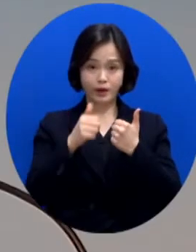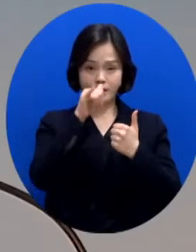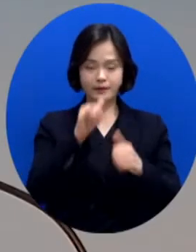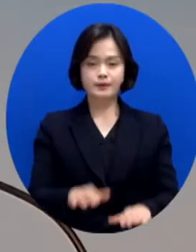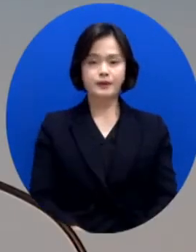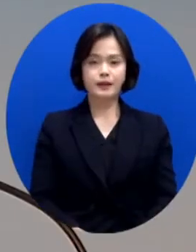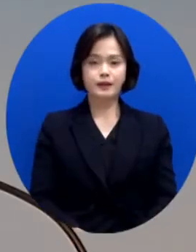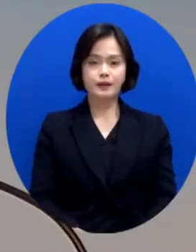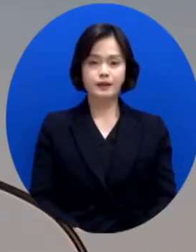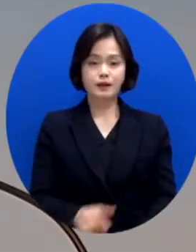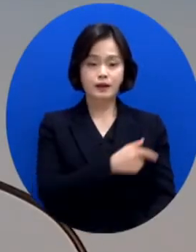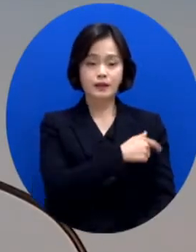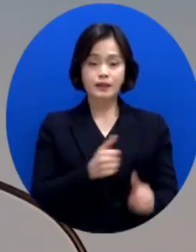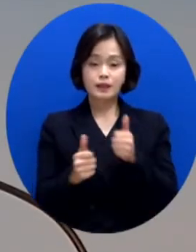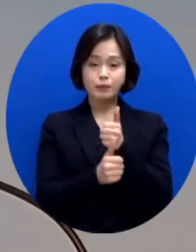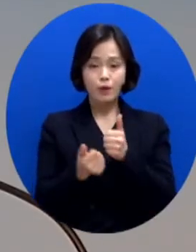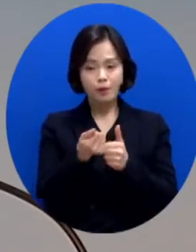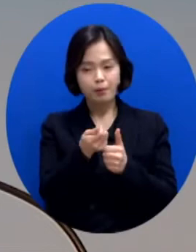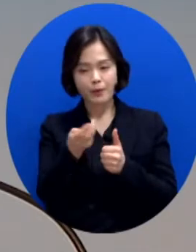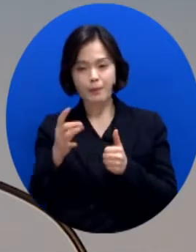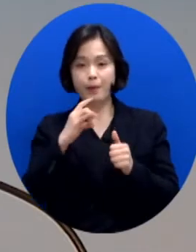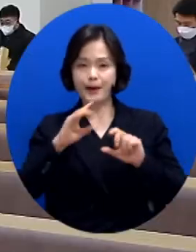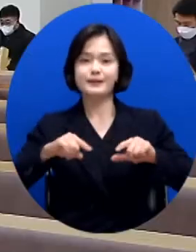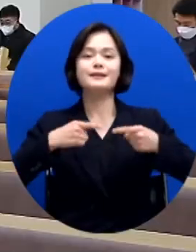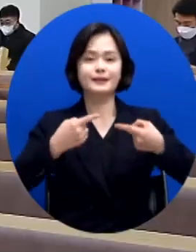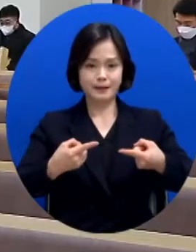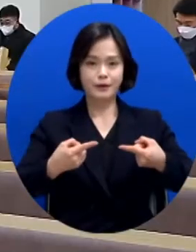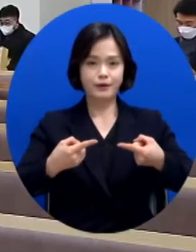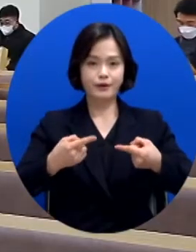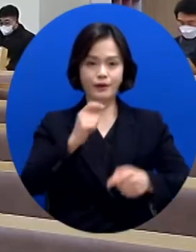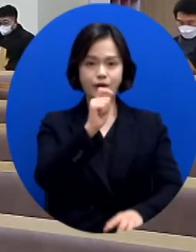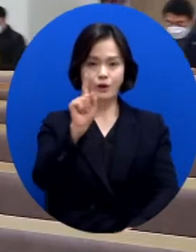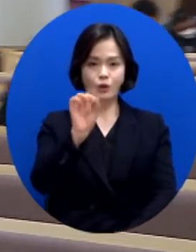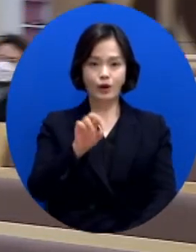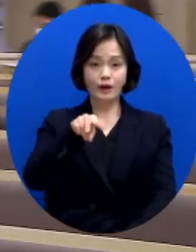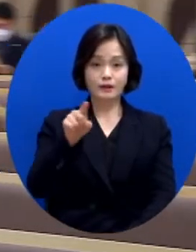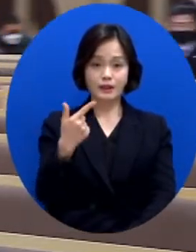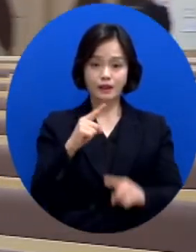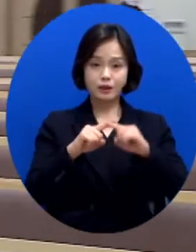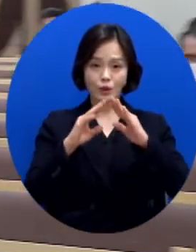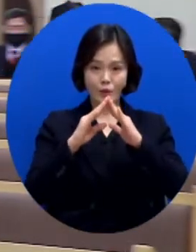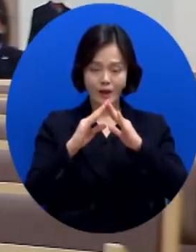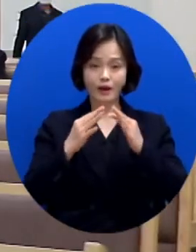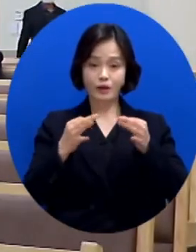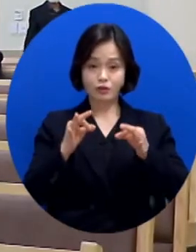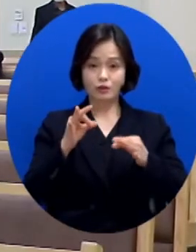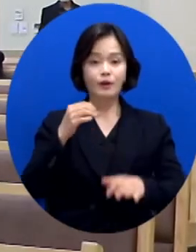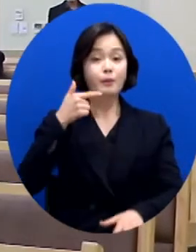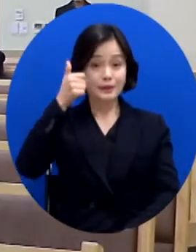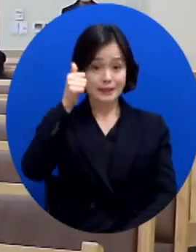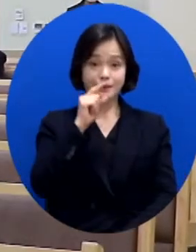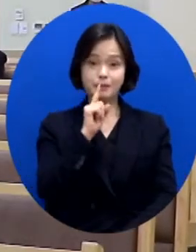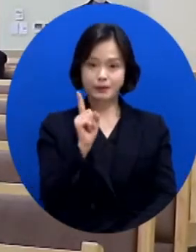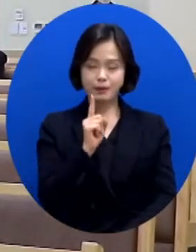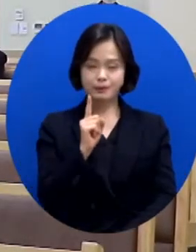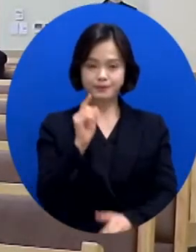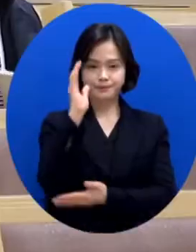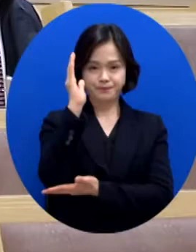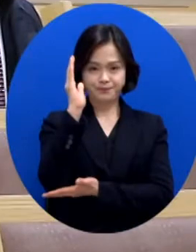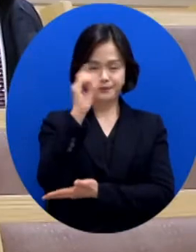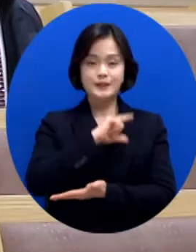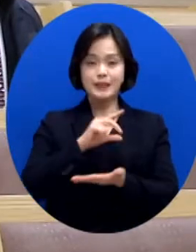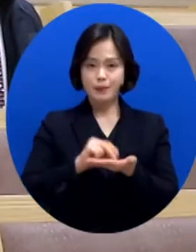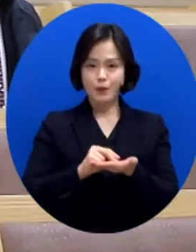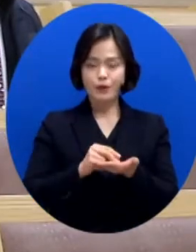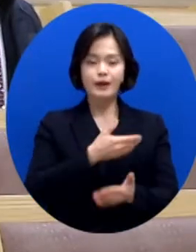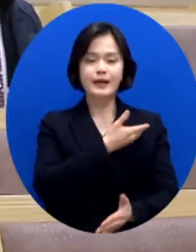많이 참석한 총회에서 방주 집회 이사인 광상 교회 윤영석 목사는 제자 삼으라 는 제목으로 말씀을 전하며 군